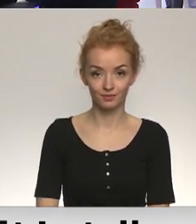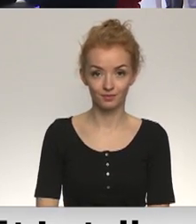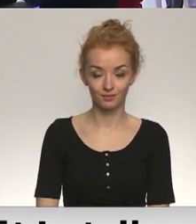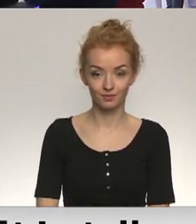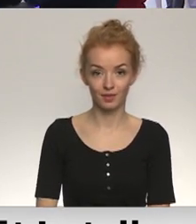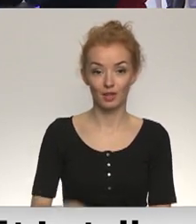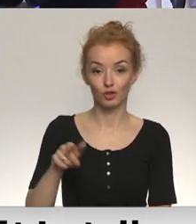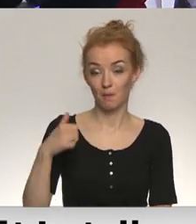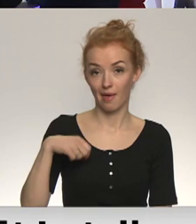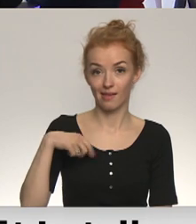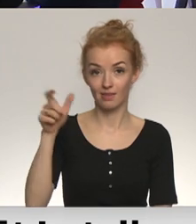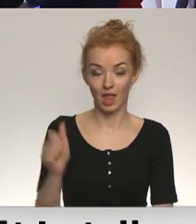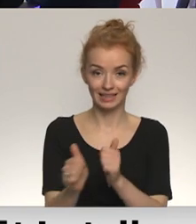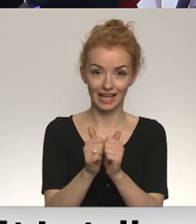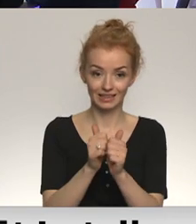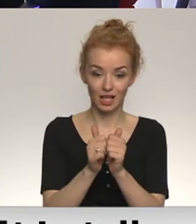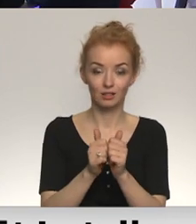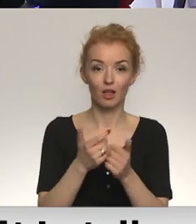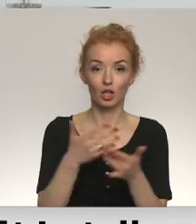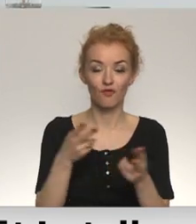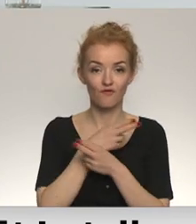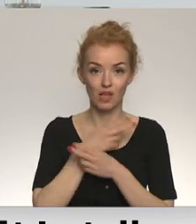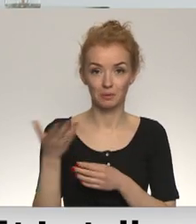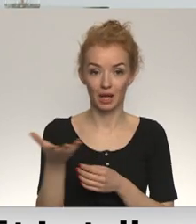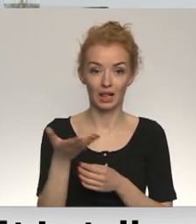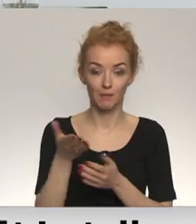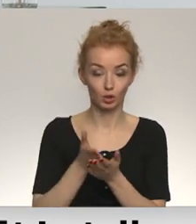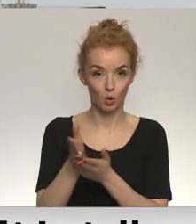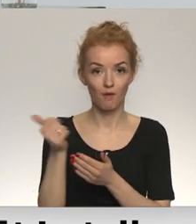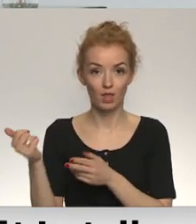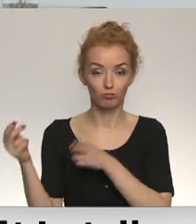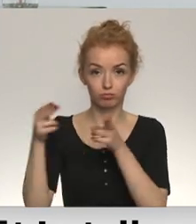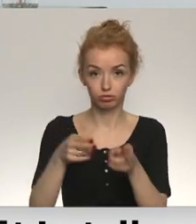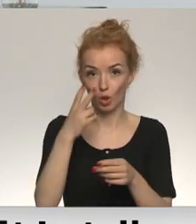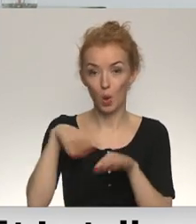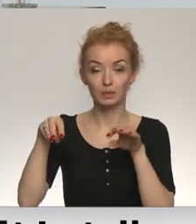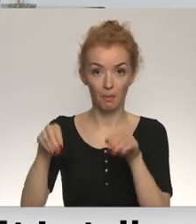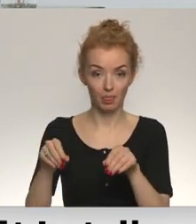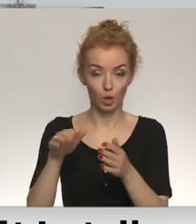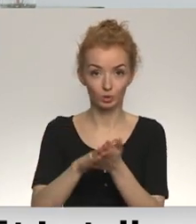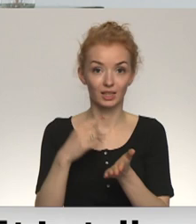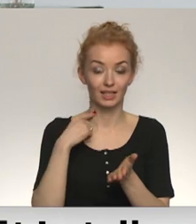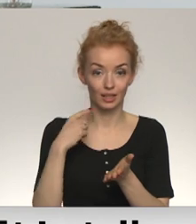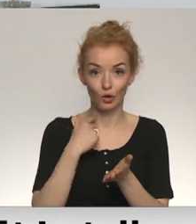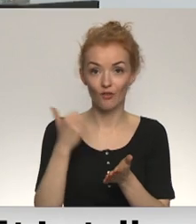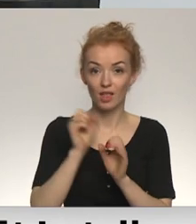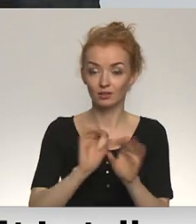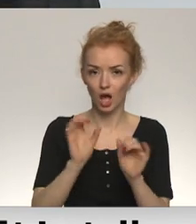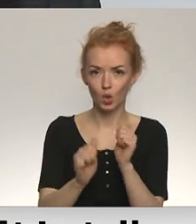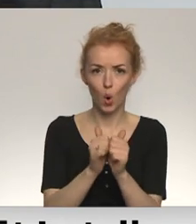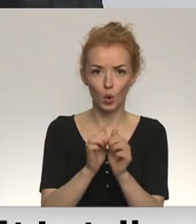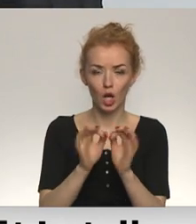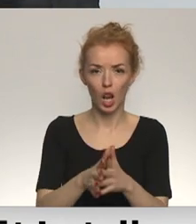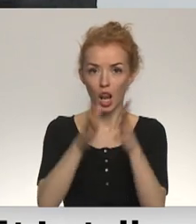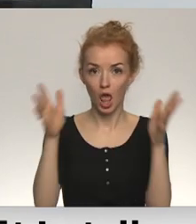Evelīna sacenšas ar vienaudžiem viesmīlības jomā. Viņa uz Rīgu atbraukusi no Smiltenes. Jauniet stāsta, ka konkurence ir liela un